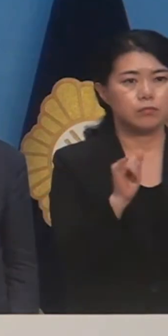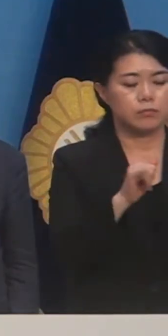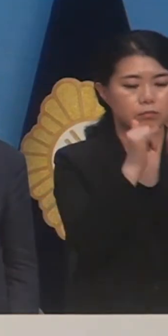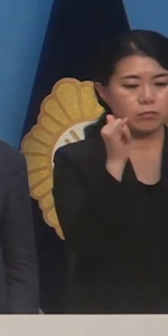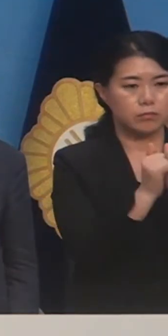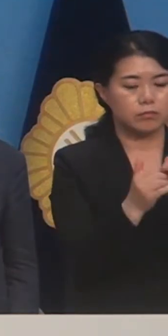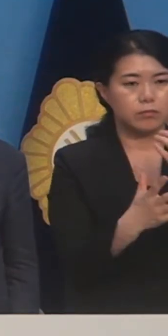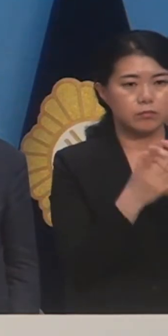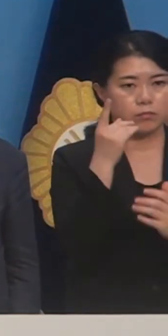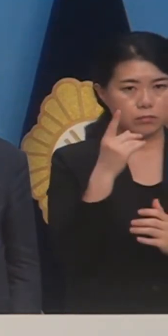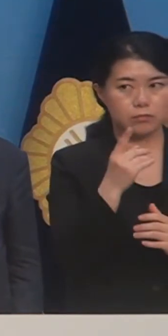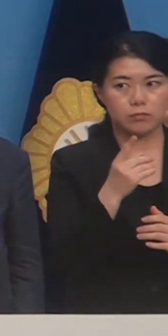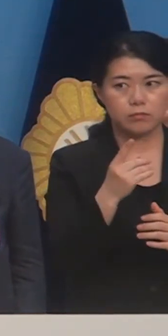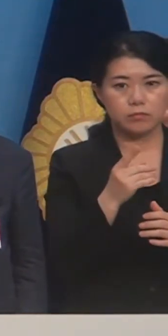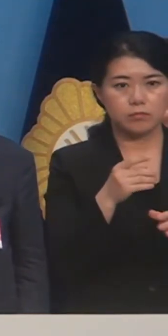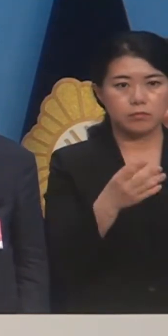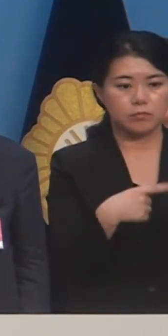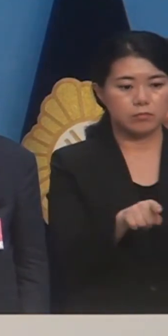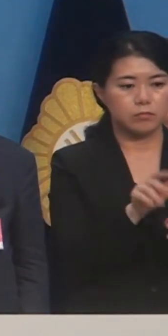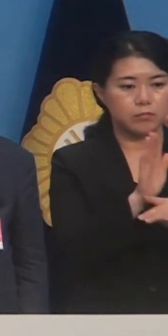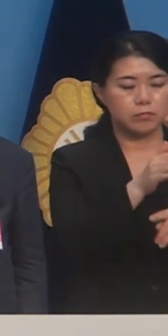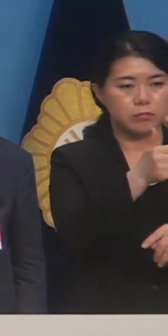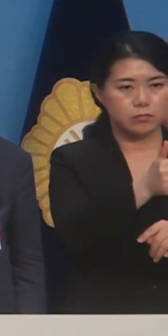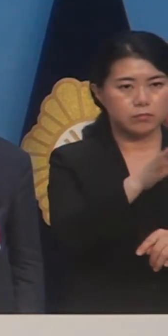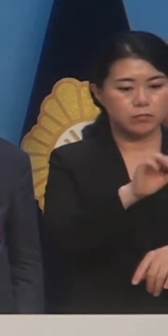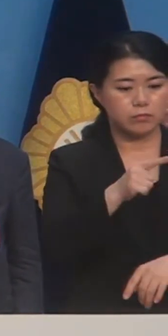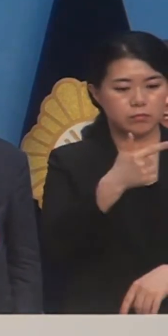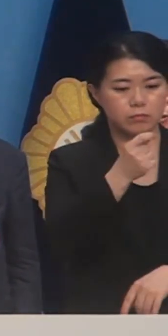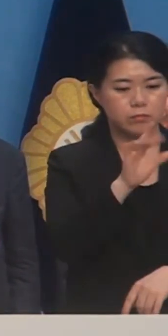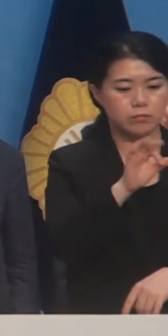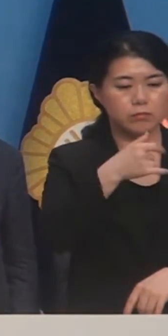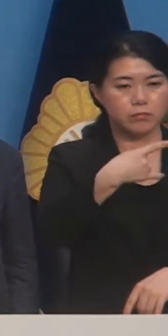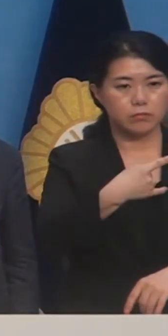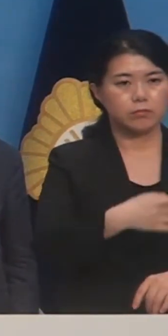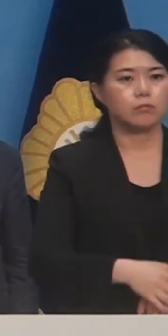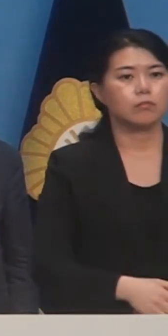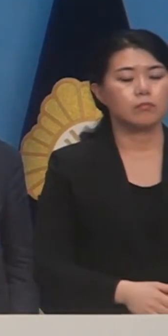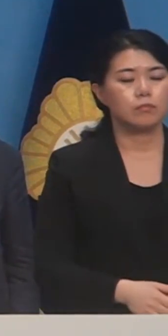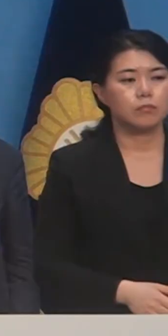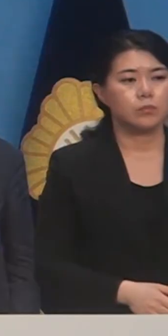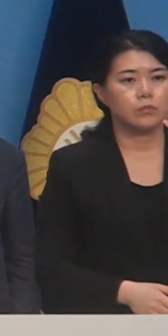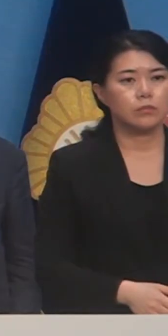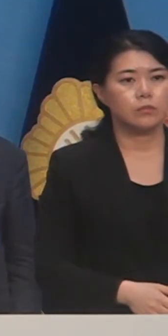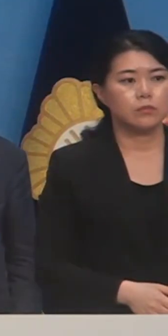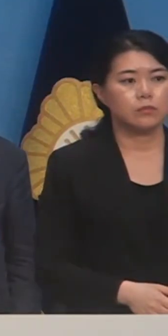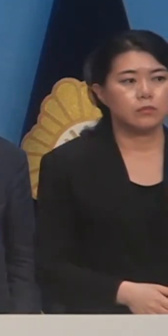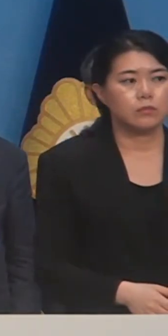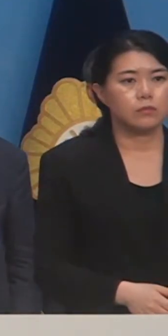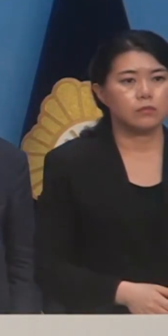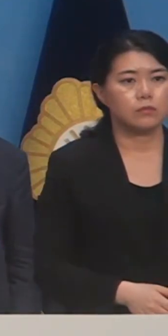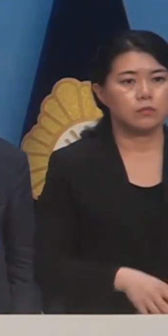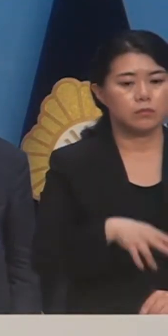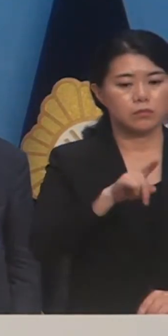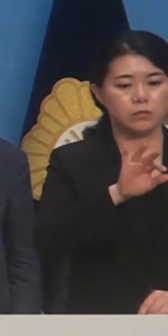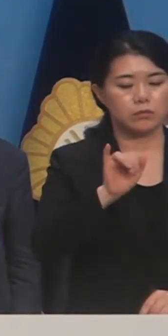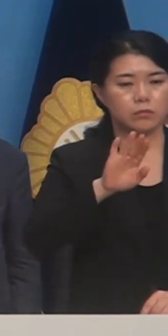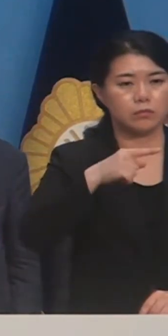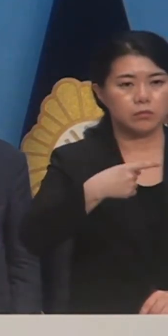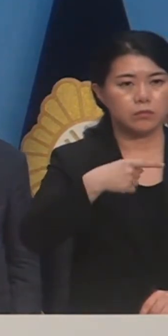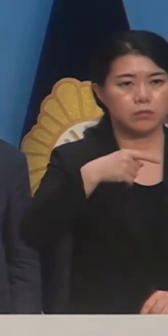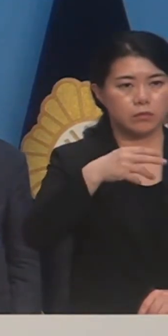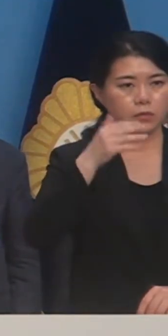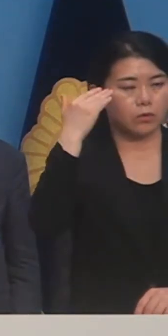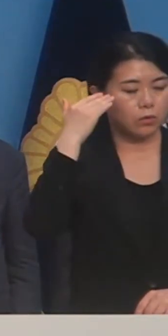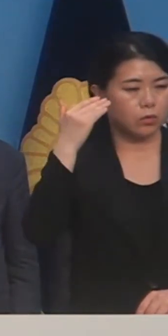시민사회 총괄의 공동본부장이신 안광희 본부장님, 네, 그리고 또 세이브코리아 김전